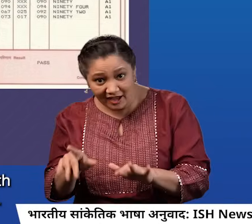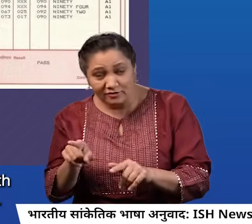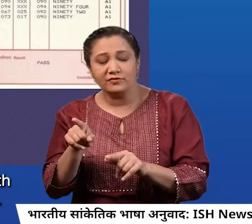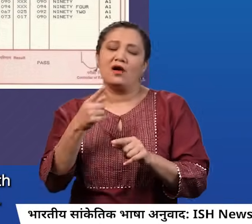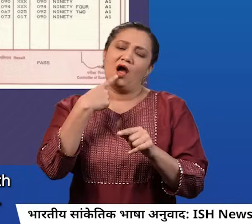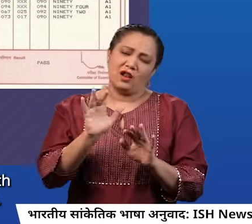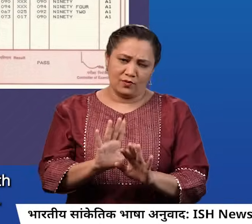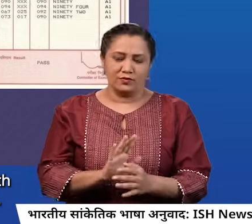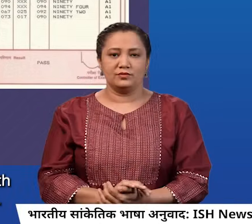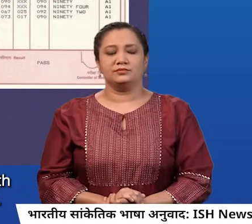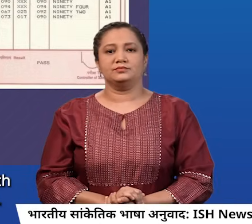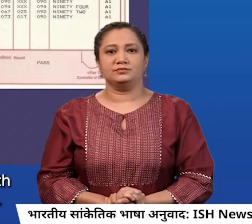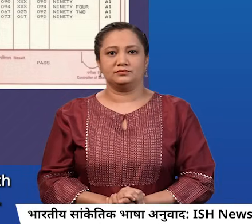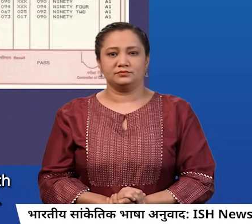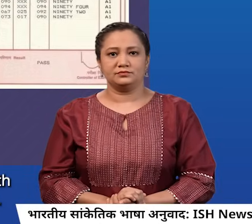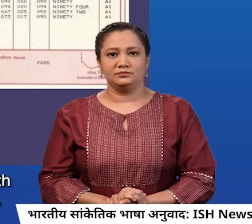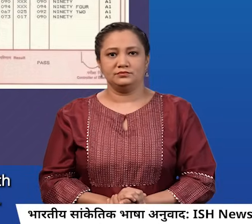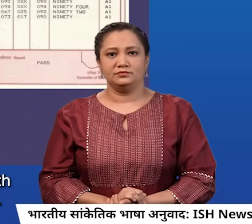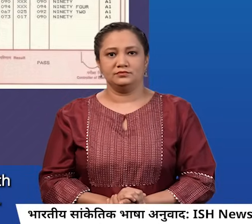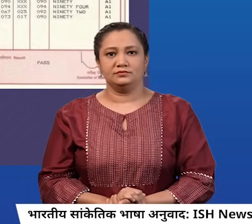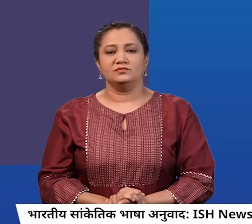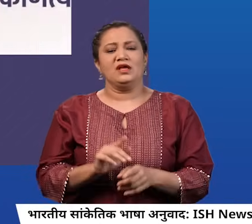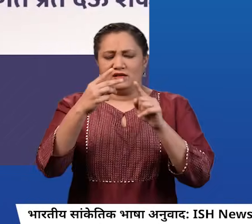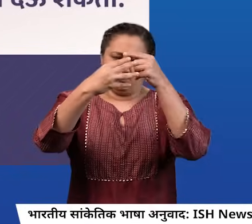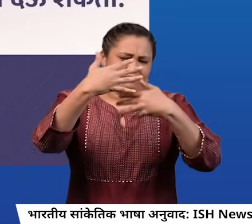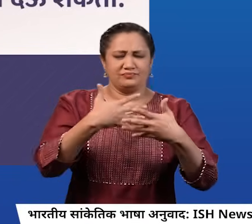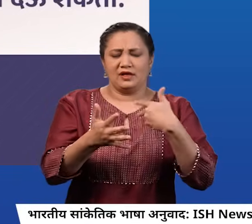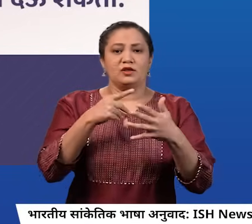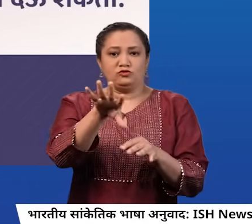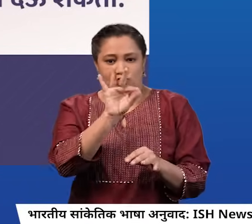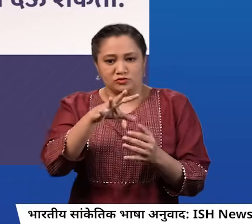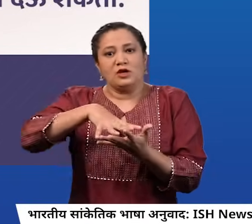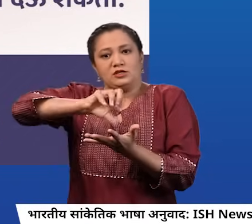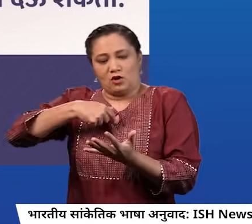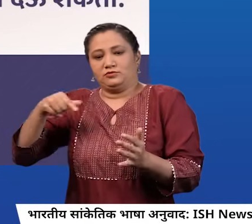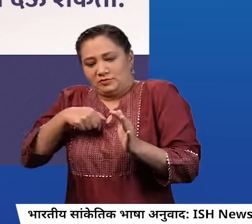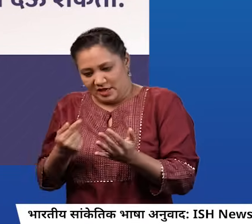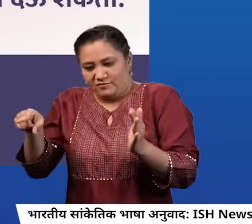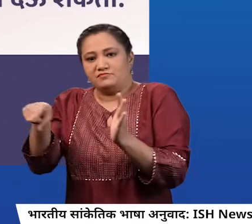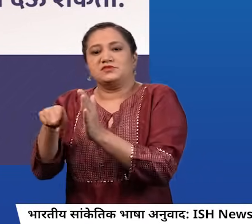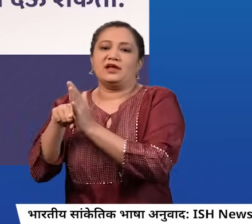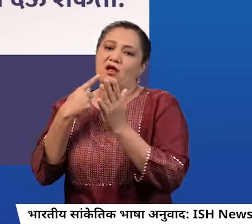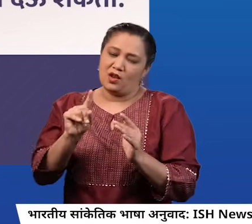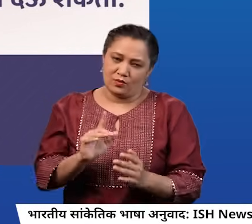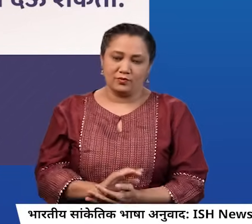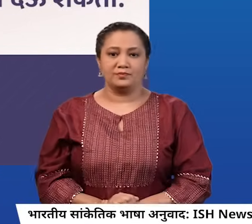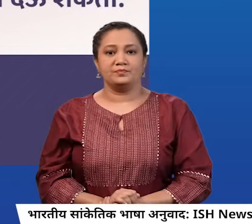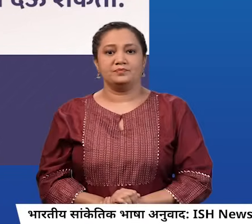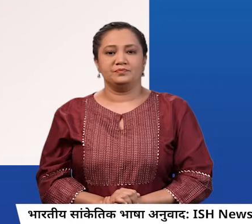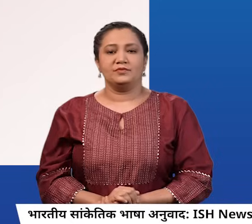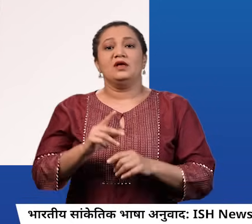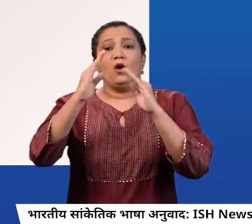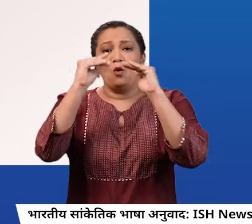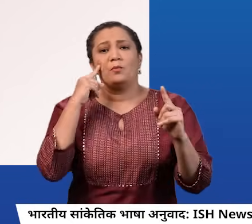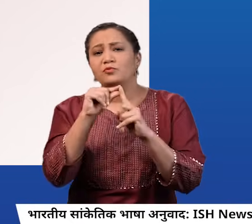शिक्षण मंडाचा यात्ता दाहवी किवा बारावीचा निकाल पत्र यानपेकी कोणत्या ही एका दस्ता एवजाची स्वप्रमानित प्रद्यवुशाक्ता